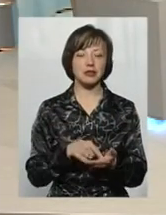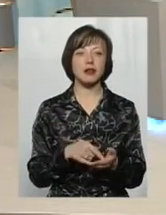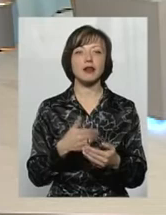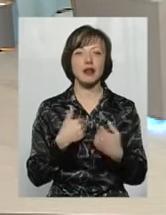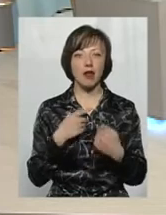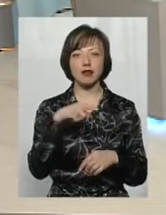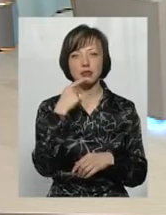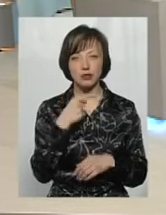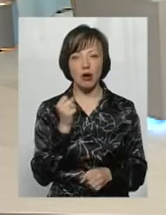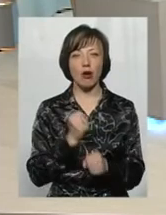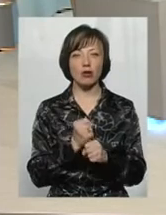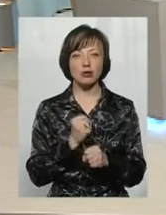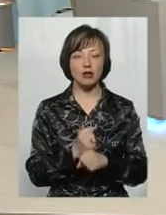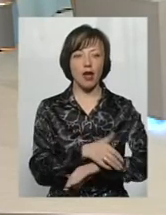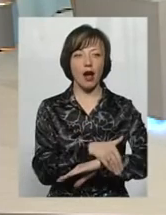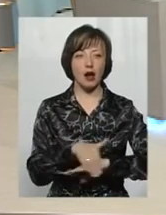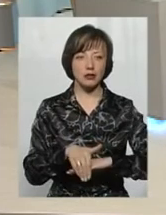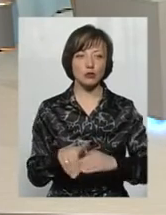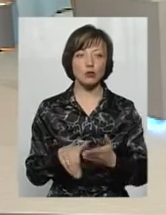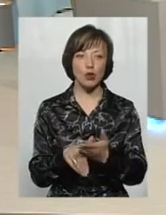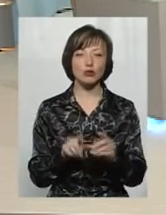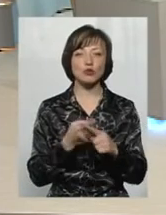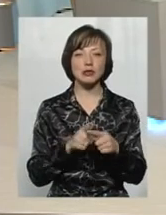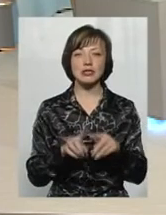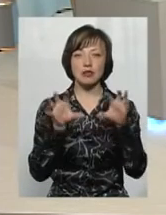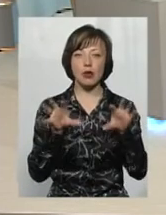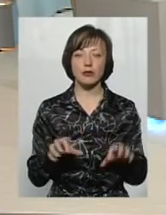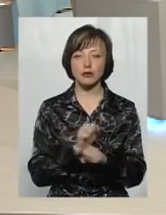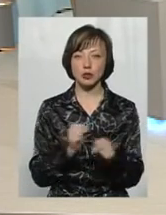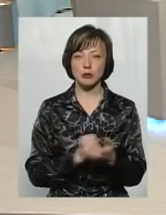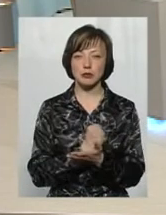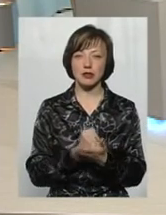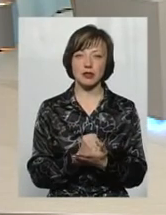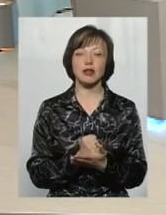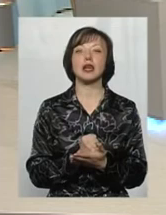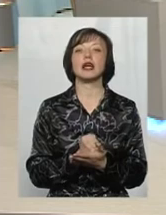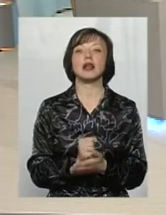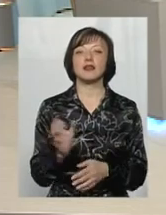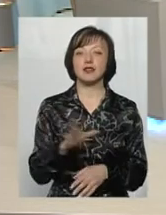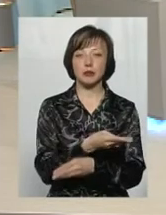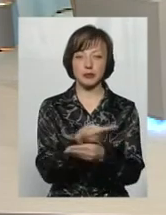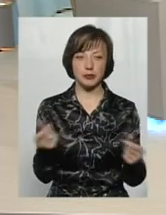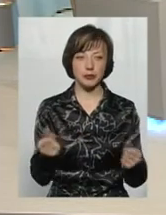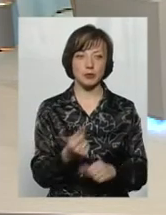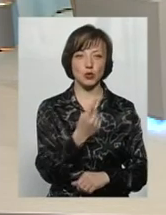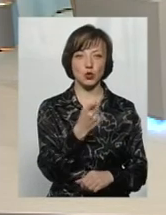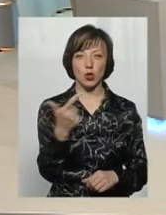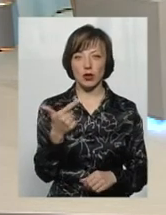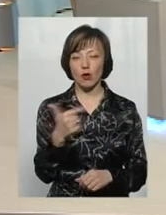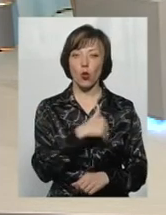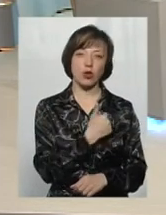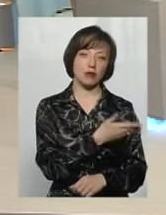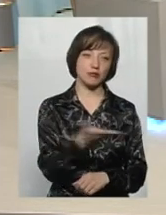казав, зробити адресну допомогу, чому цей закон не можна прийняти. Дали всім по 100 гривень, хочуть їдуть,